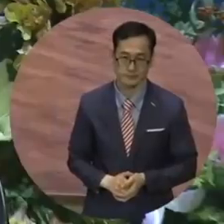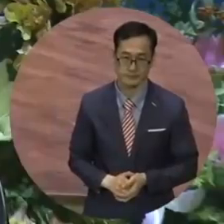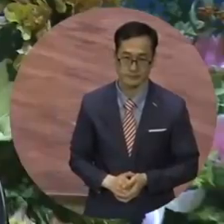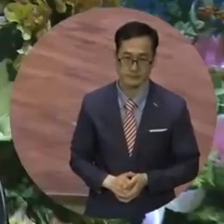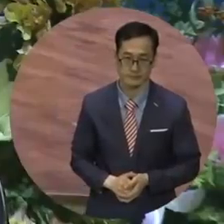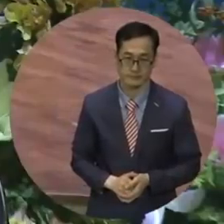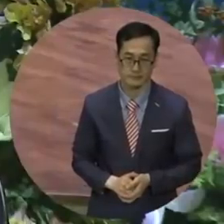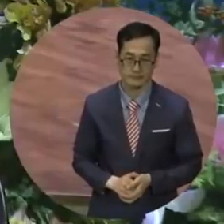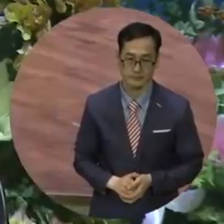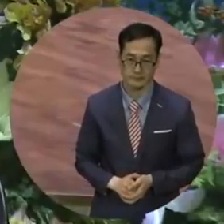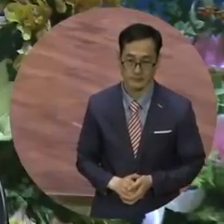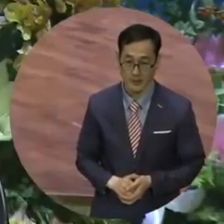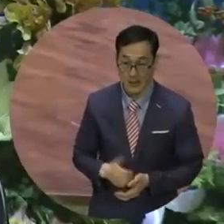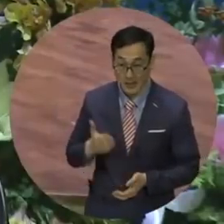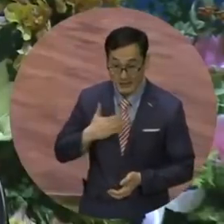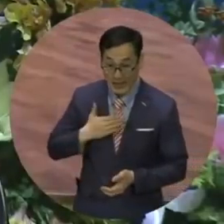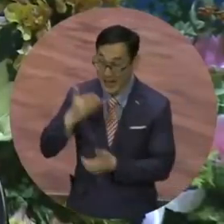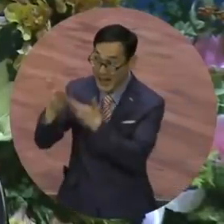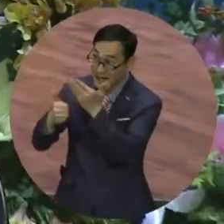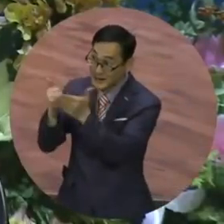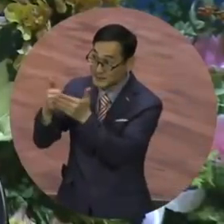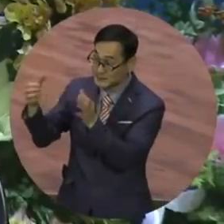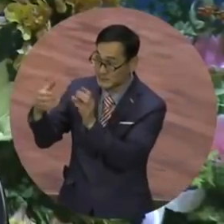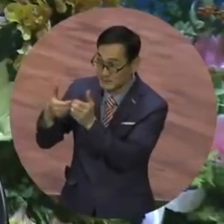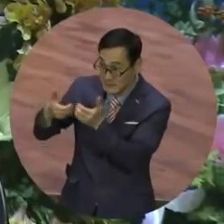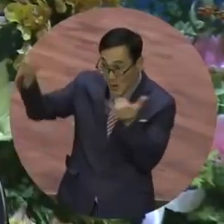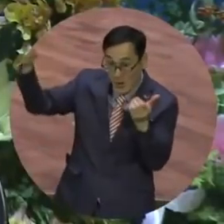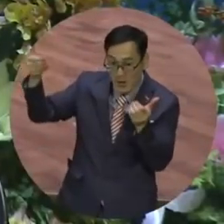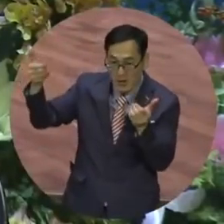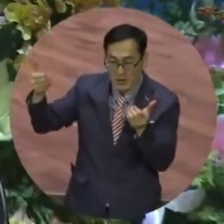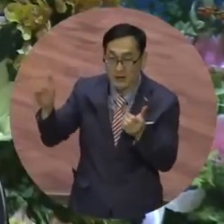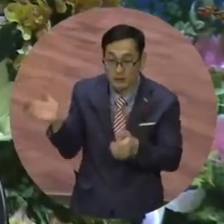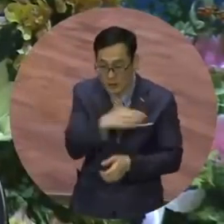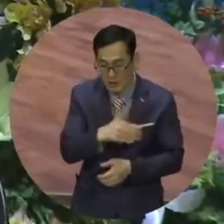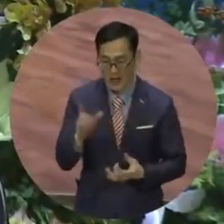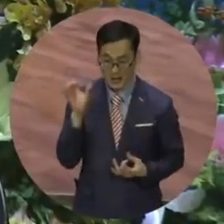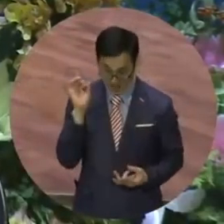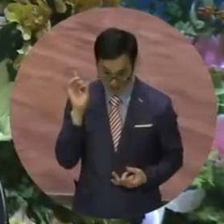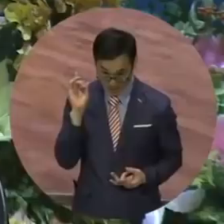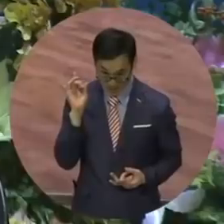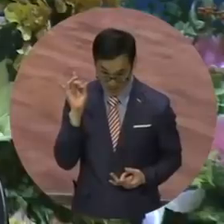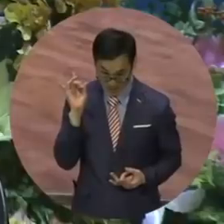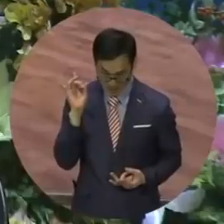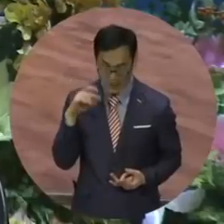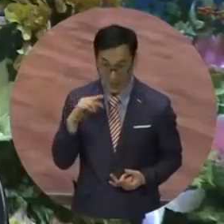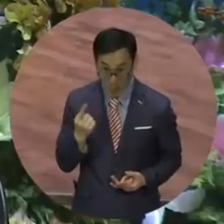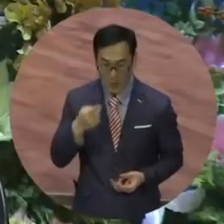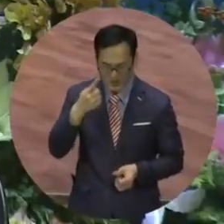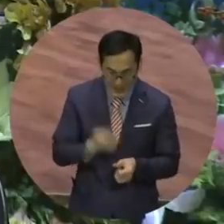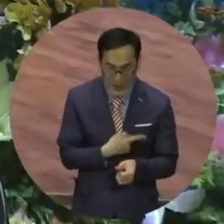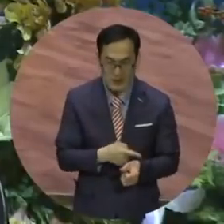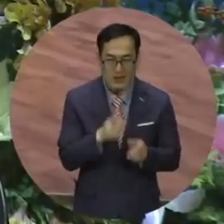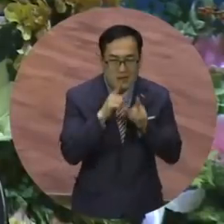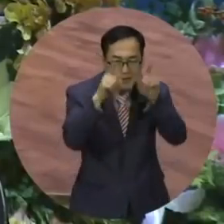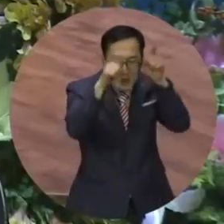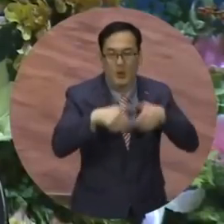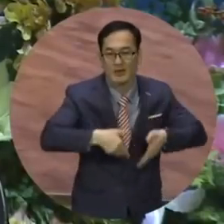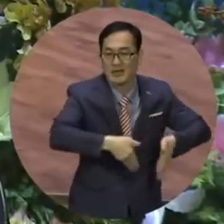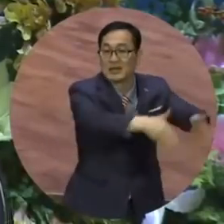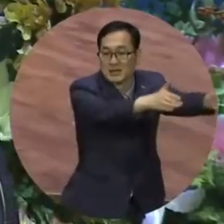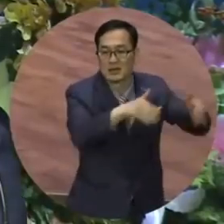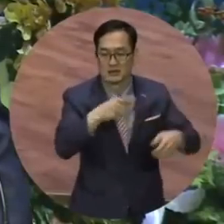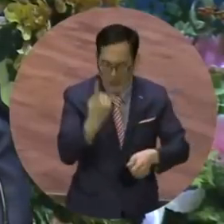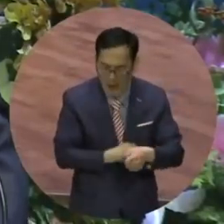놔둔 그냥 가는 게 저절로 가는 게 멸망의 길, 지옥이에요. 인간 운명이에요.